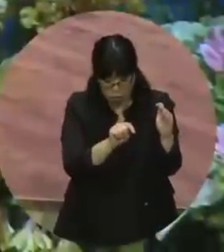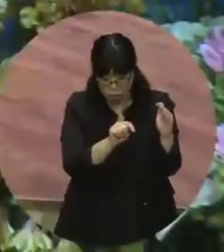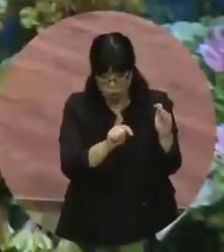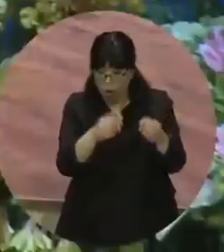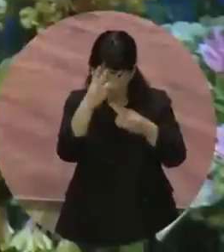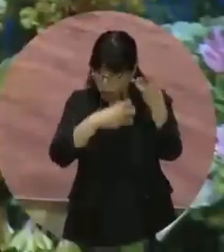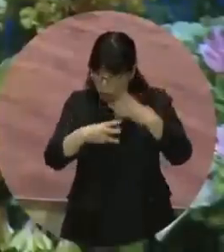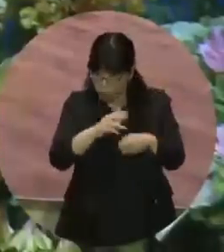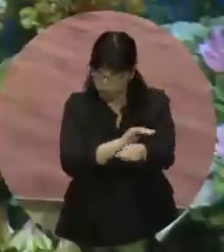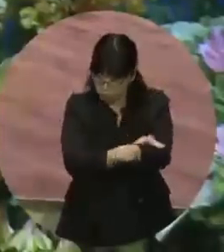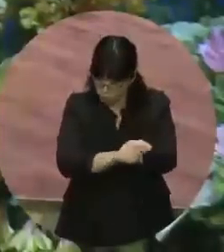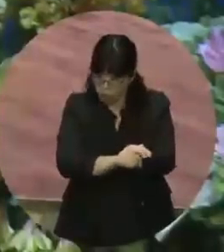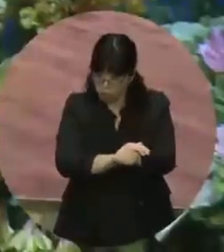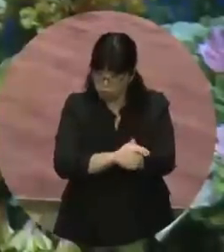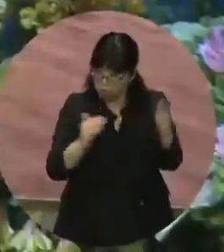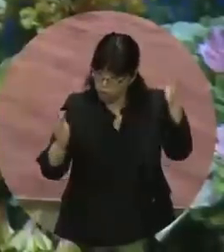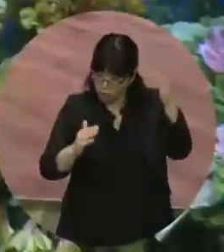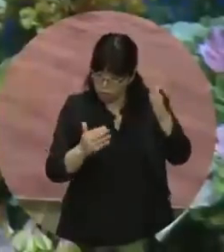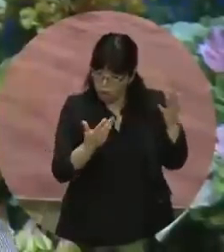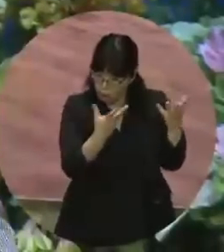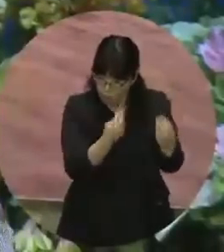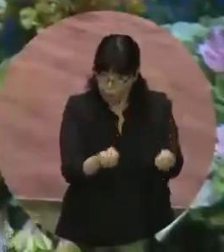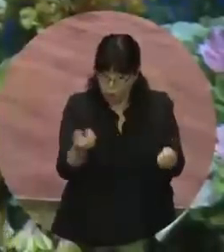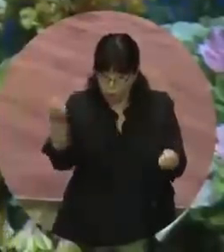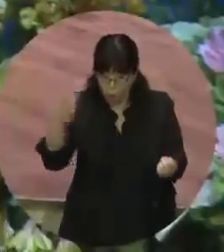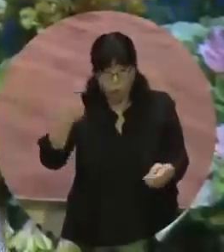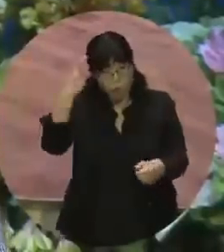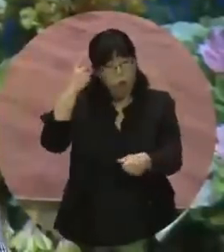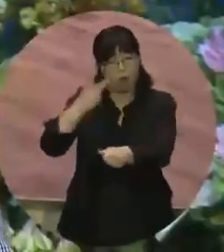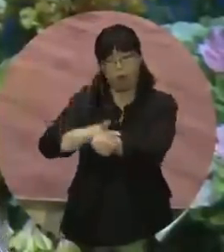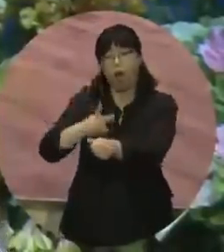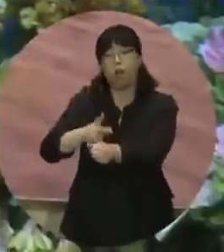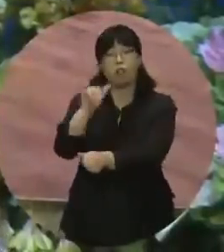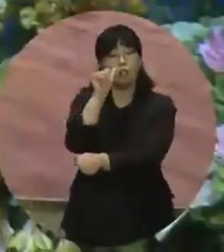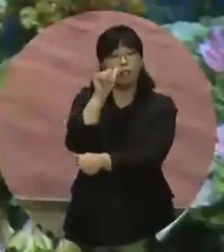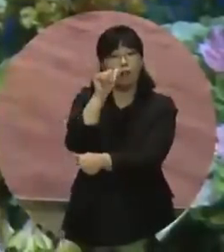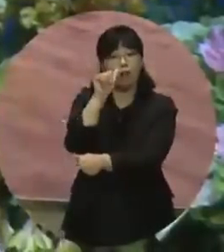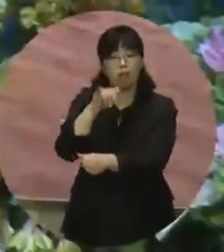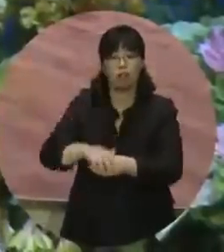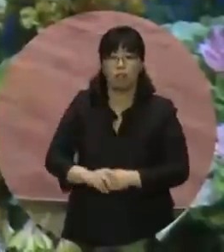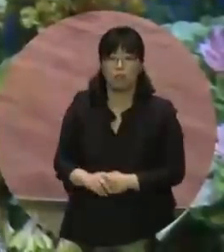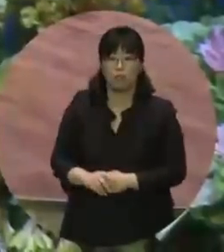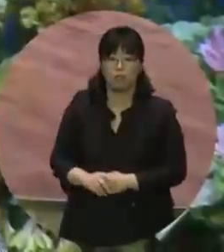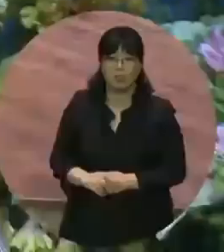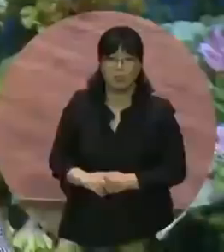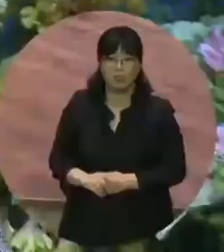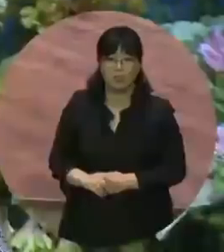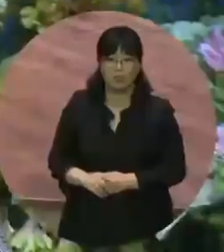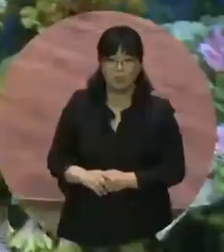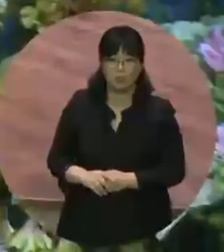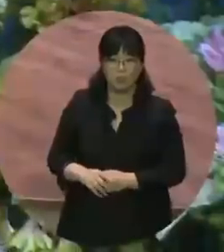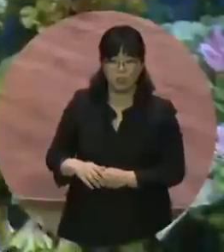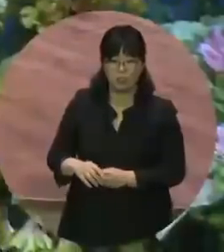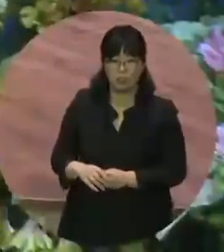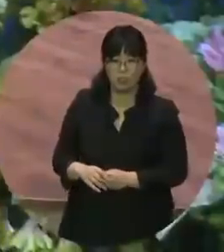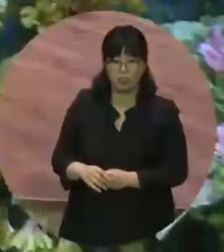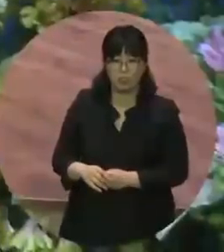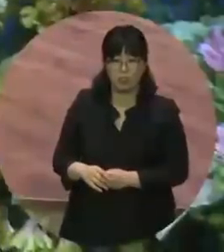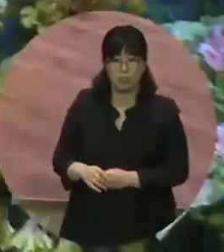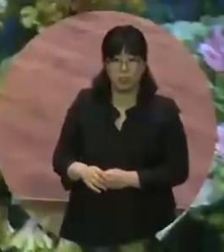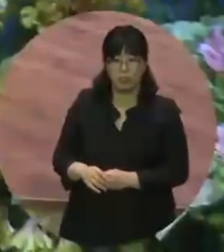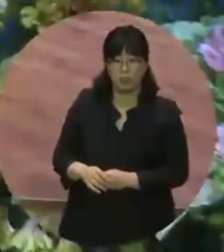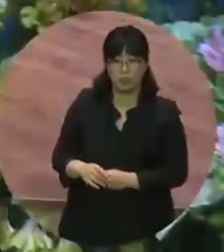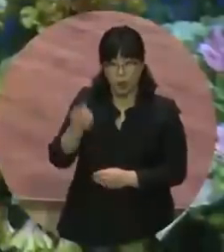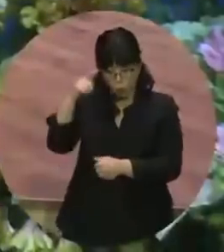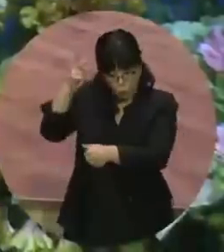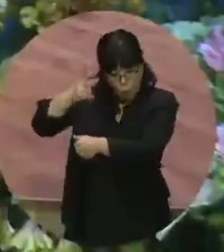이제 미션홈으로 시작해서 랩런터들을 양육하는데 보니까 큰 집 두 개를 얻어가지고 여기는